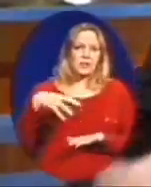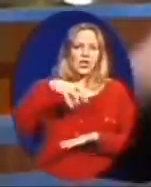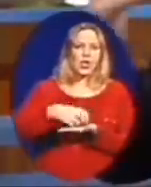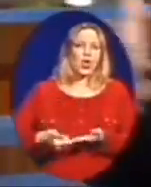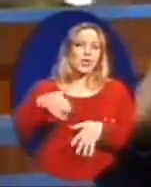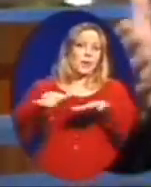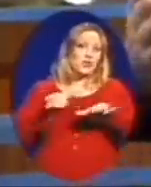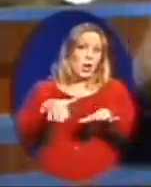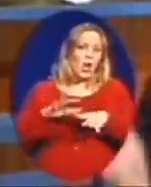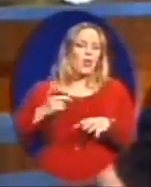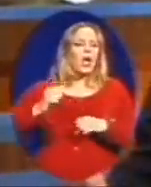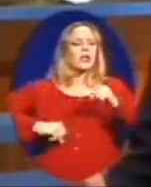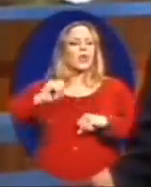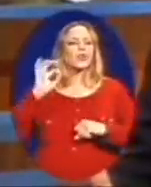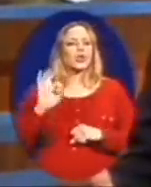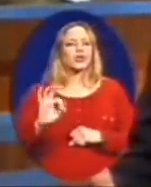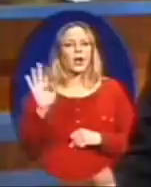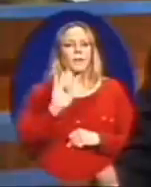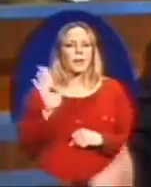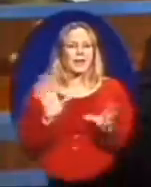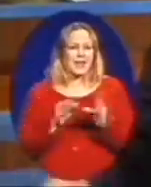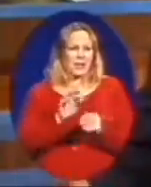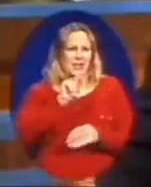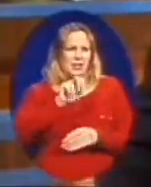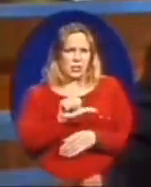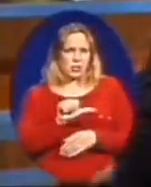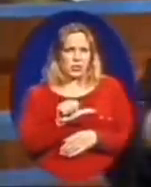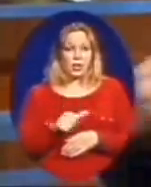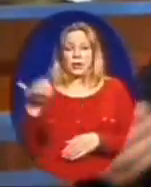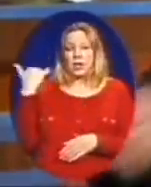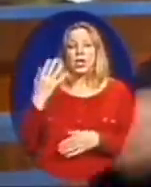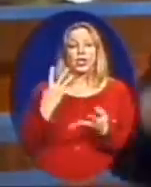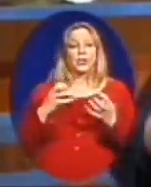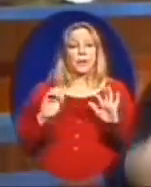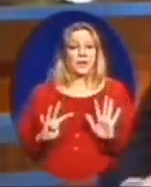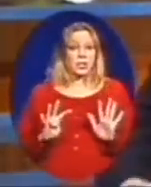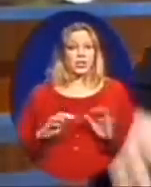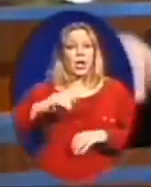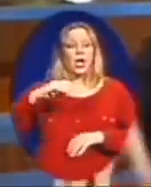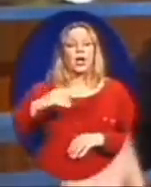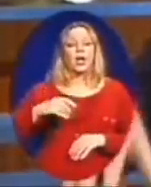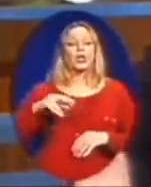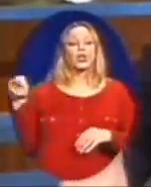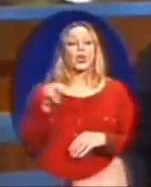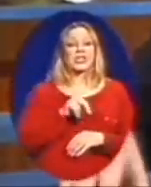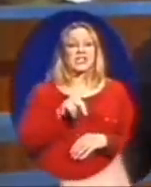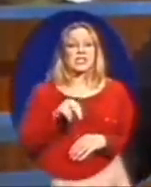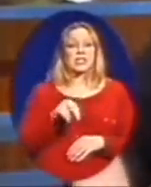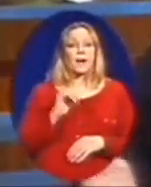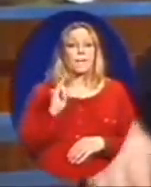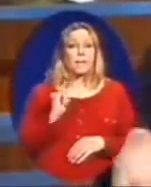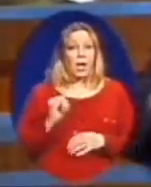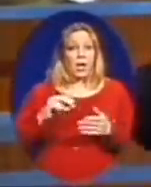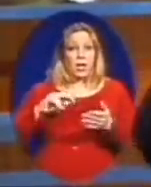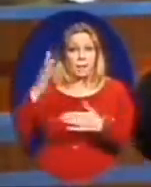וזך. אולי זה ההתנהלות, כי זה היה ב-99 הנושא של מערכת הבחירות, זה לא היה נושא מדיני. התנהלות ראש הממשלה נתניהו, זה עמד